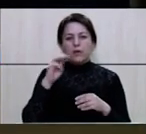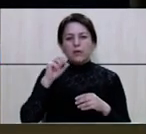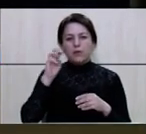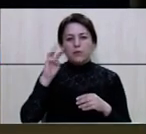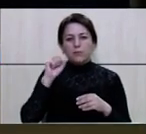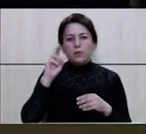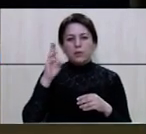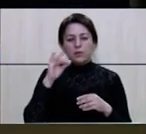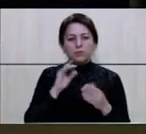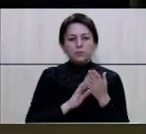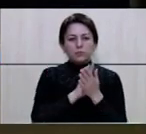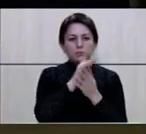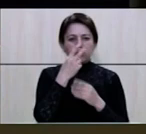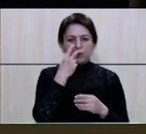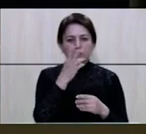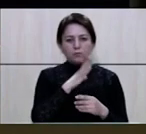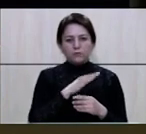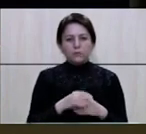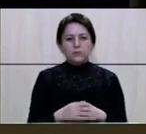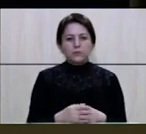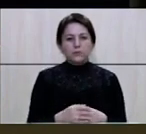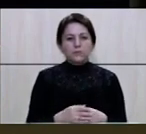o'simliklarining manzarasi tasvirlangan.